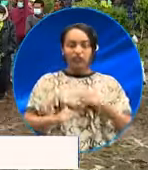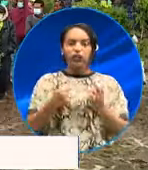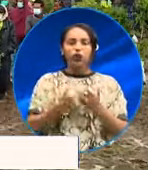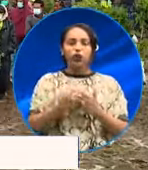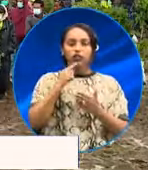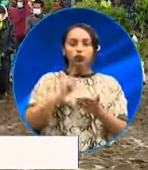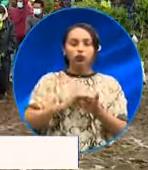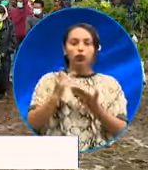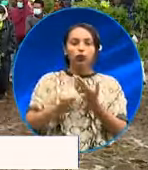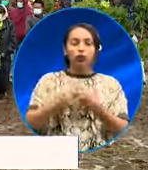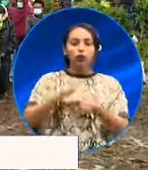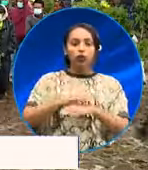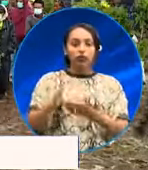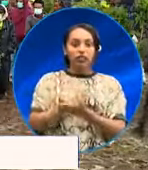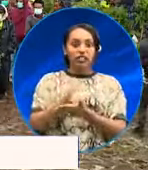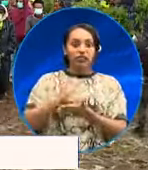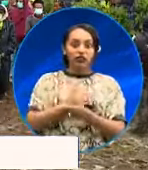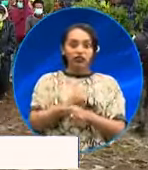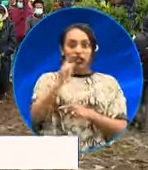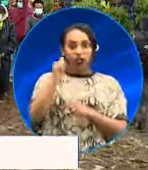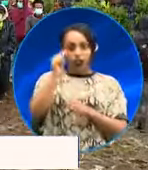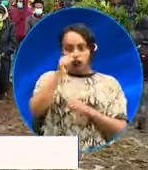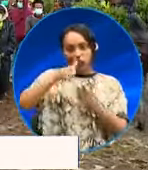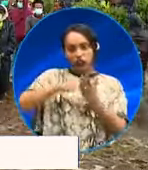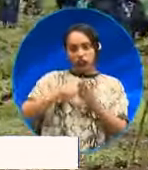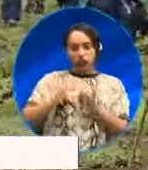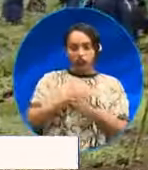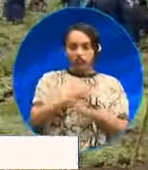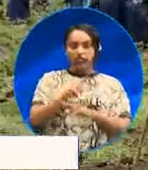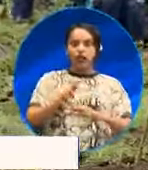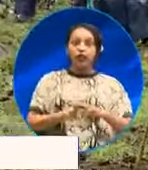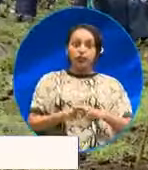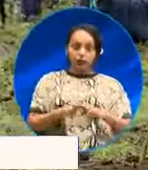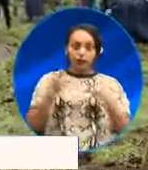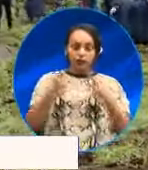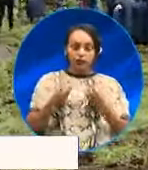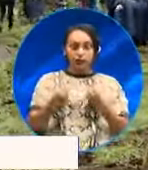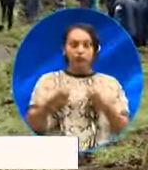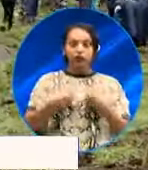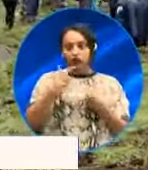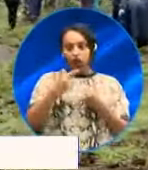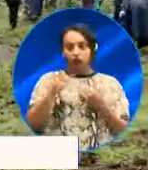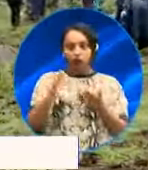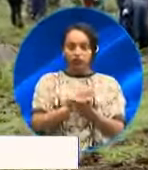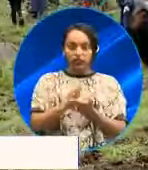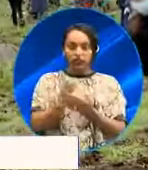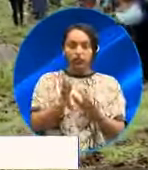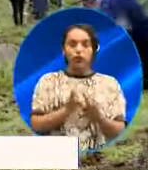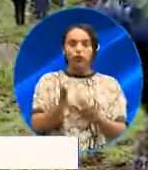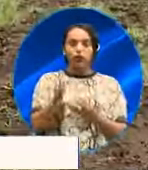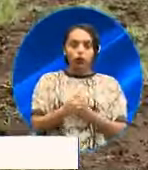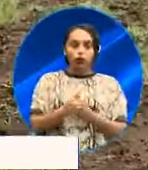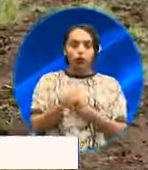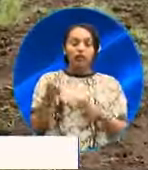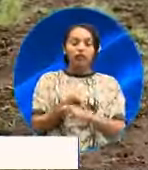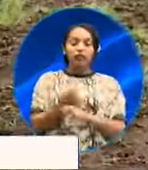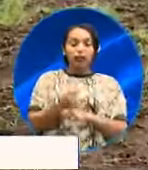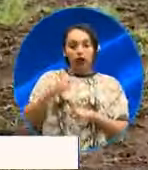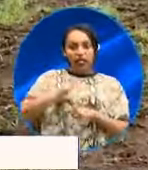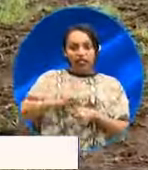ነው። በመርሃ ግብሩ ላይ መሳተፋችን እንደ አንድ ኢትዮጵያ አሻራችንን እንድናሳርፍ እድል ሰጥቶናል ያሉት ተሳታፊዎች በበኩላቸው